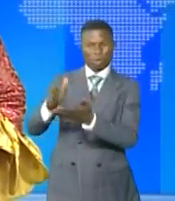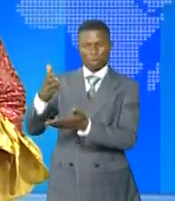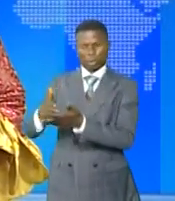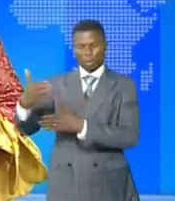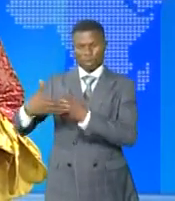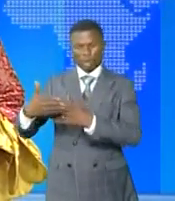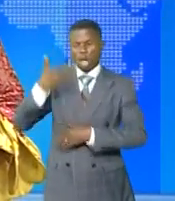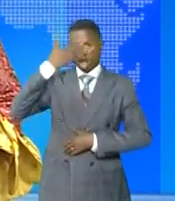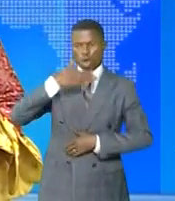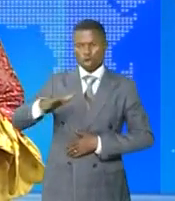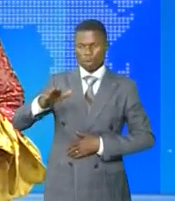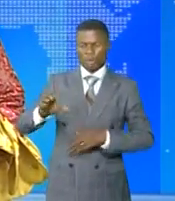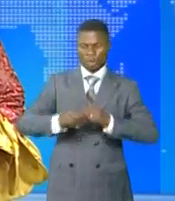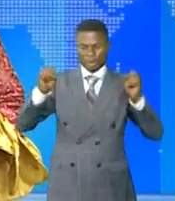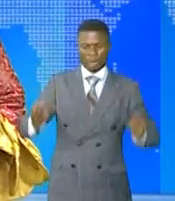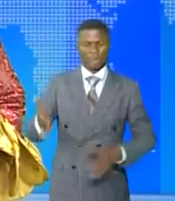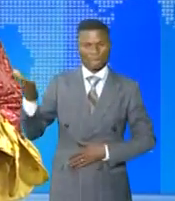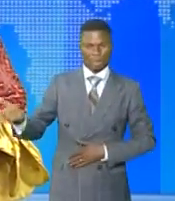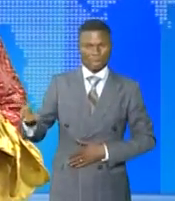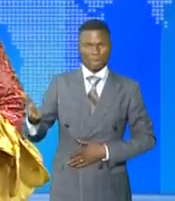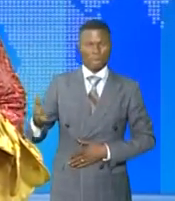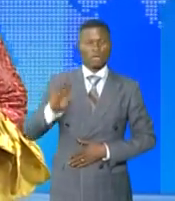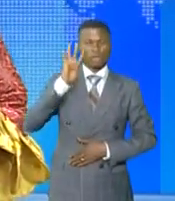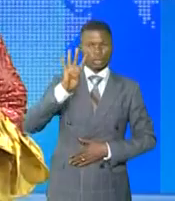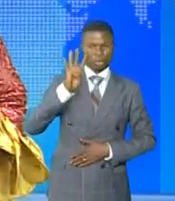la morgue de l'hôpital de Saint-Quentinaire, jeudi